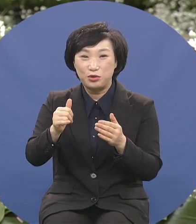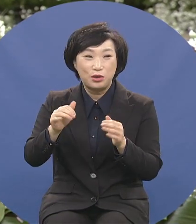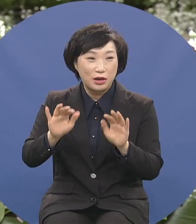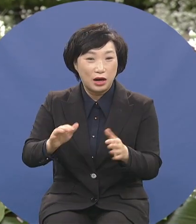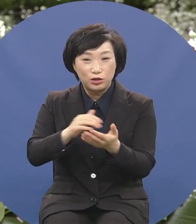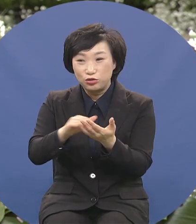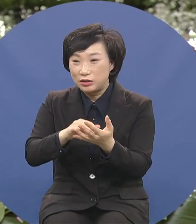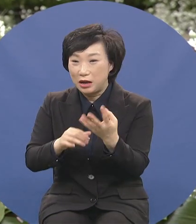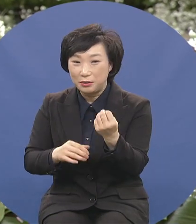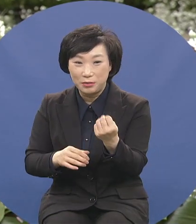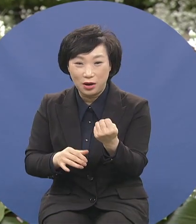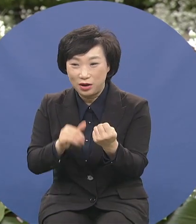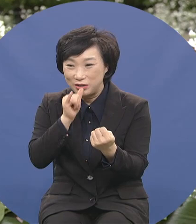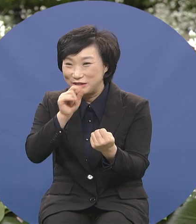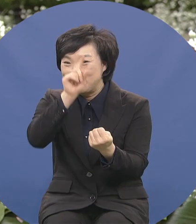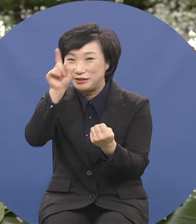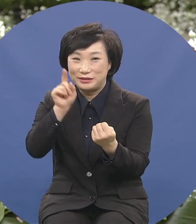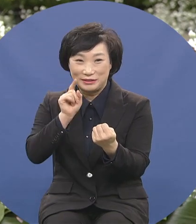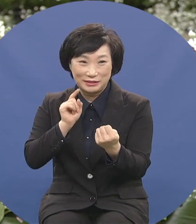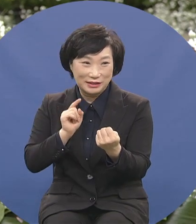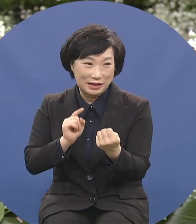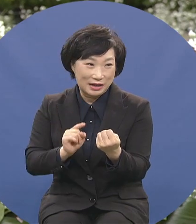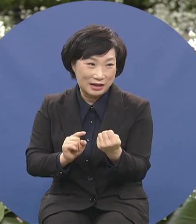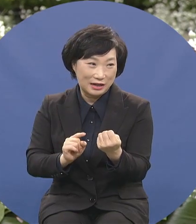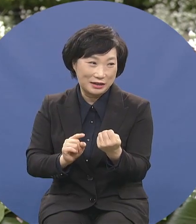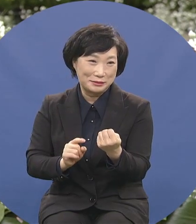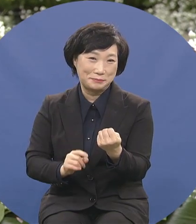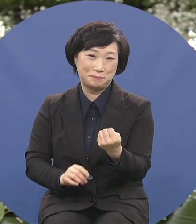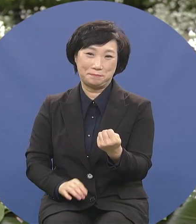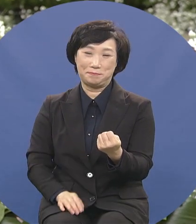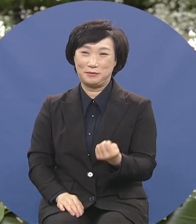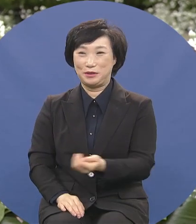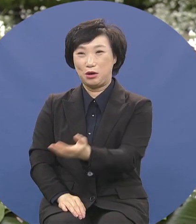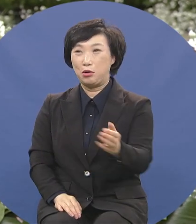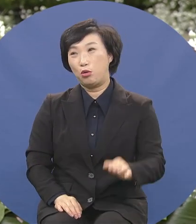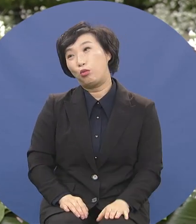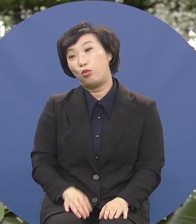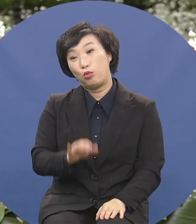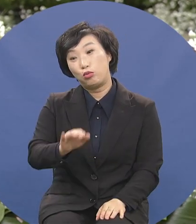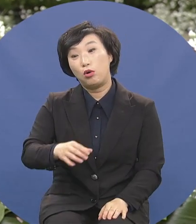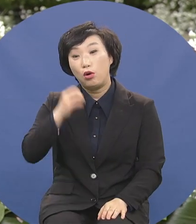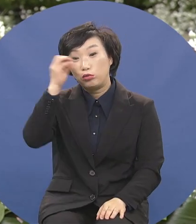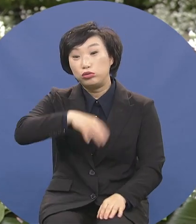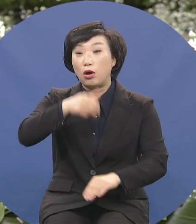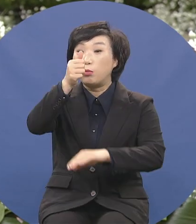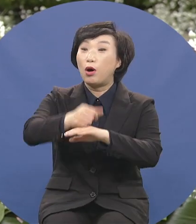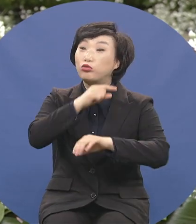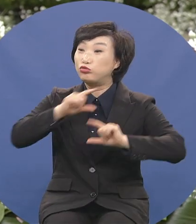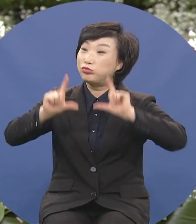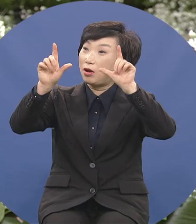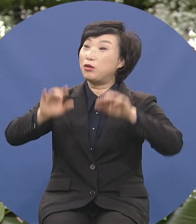몇 사람이나 될까? 그냥 오늘 마지막 주일 아니야?